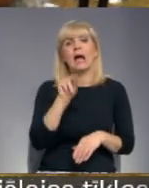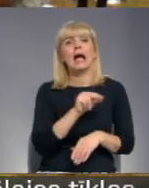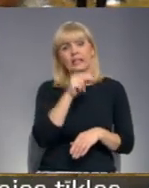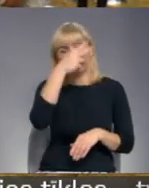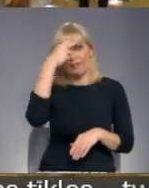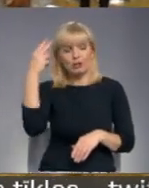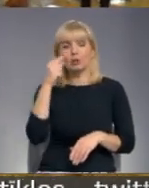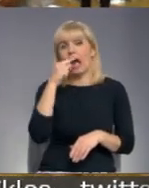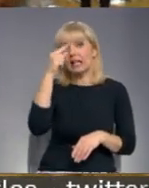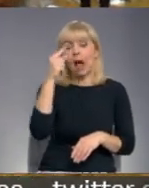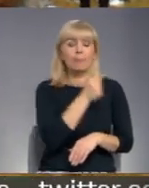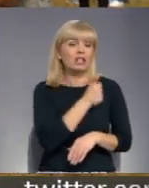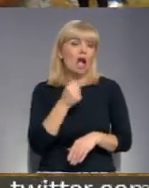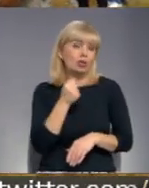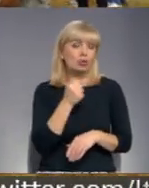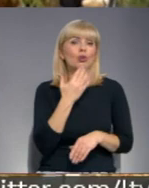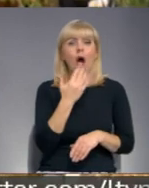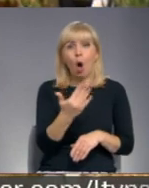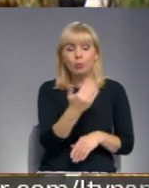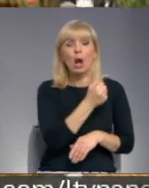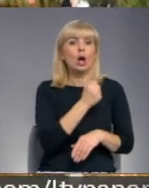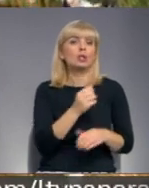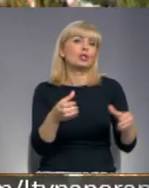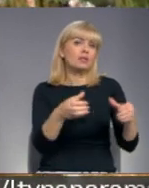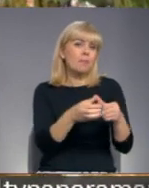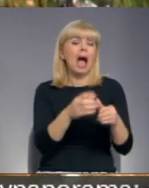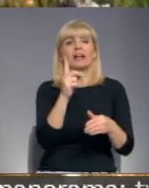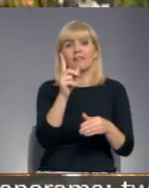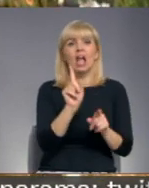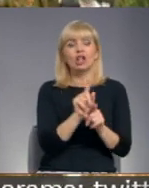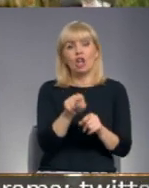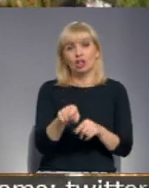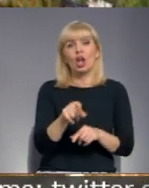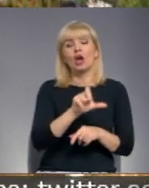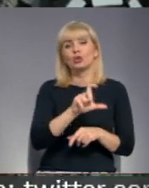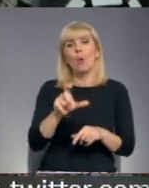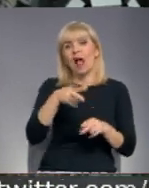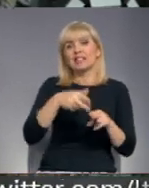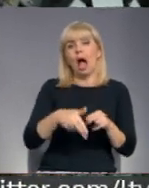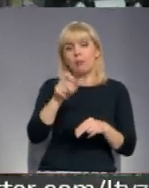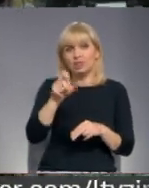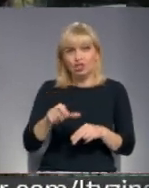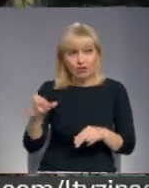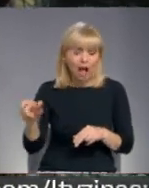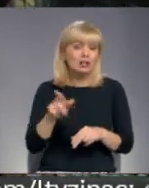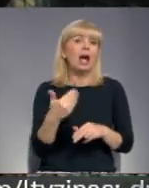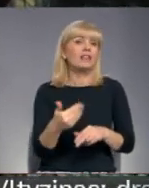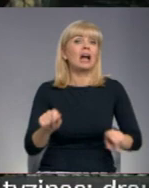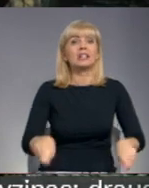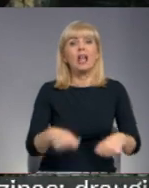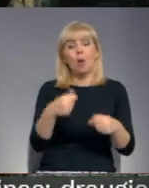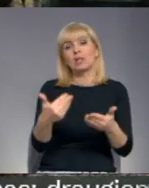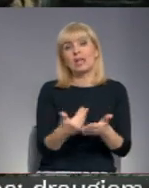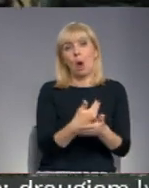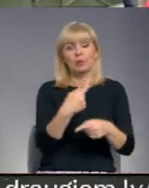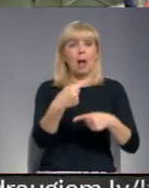vidusskola lepojas, ka Nacionālo bruņoto spēku rindās jau esot neviens viens šīs skolas absolvents, bet tagad jāaudzina jaunā